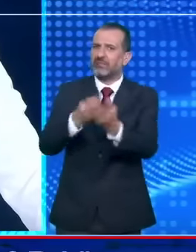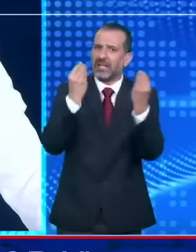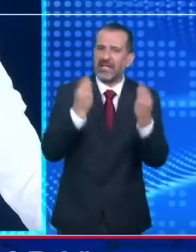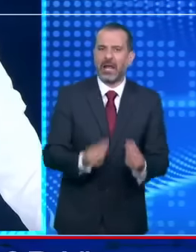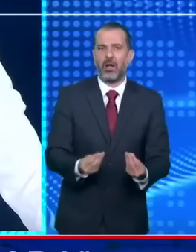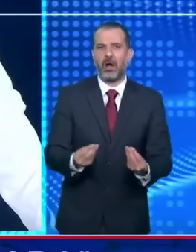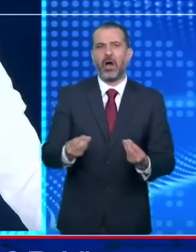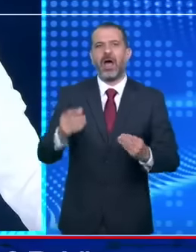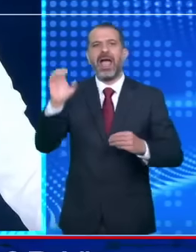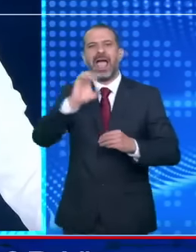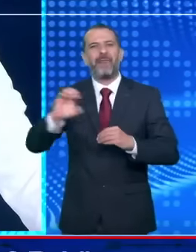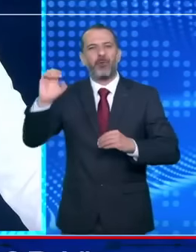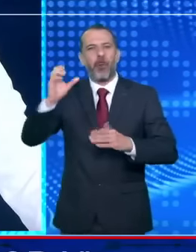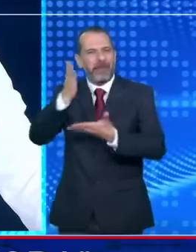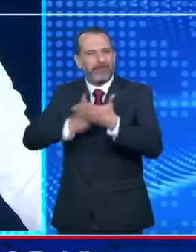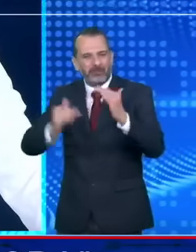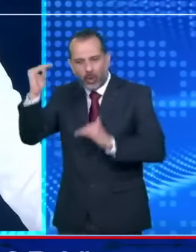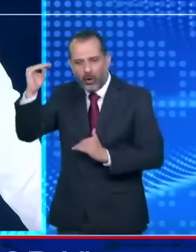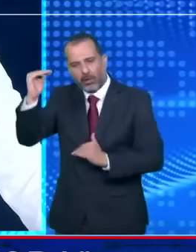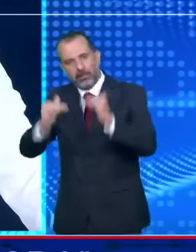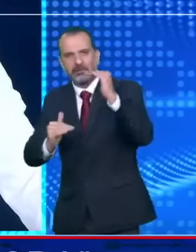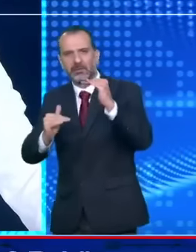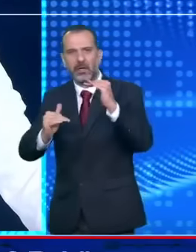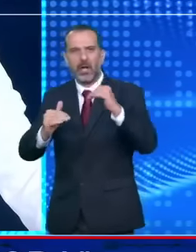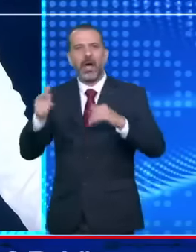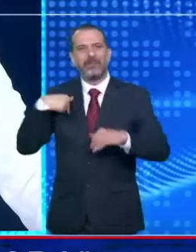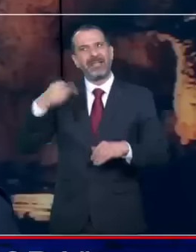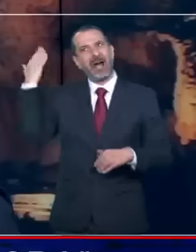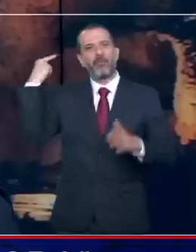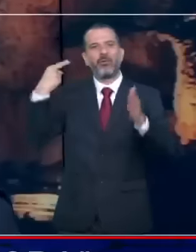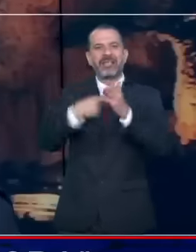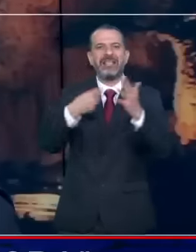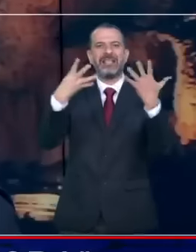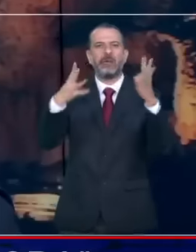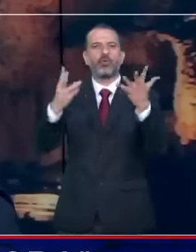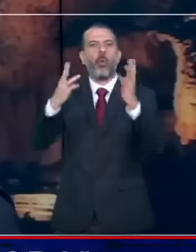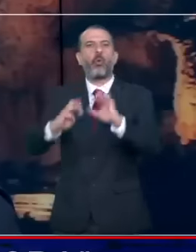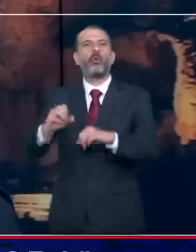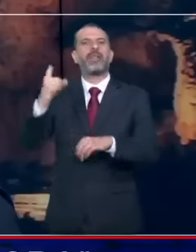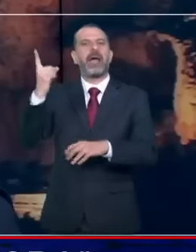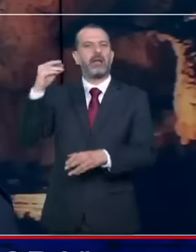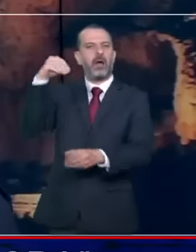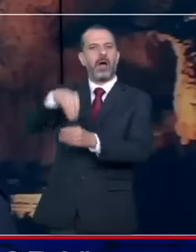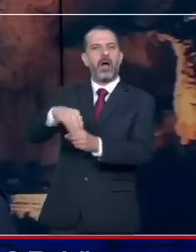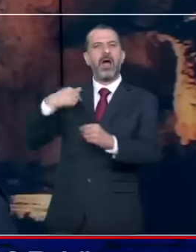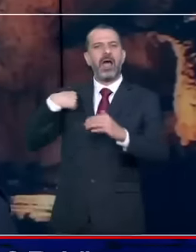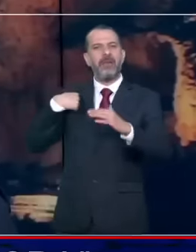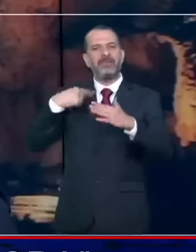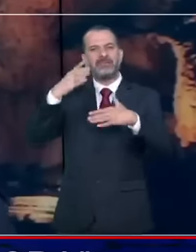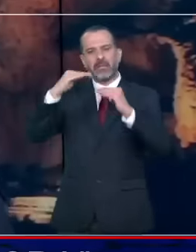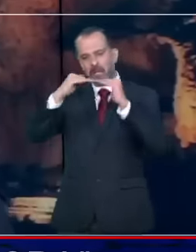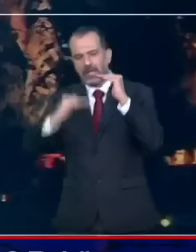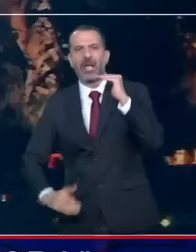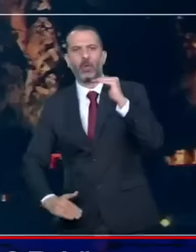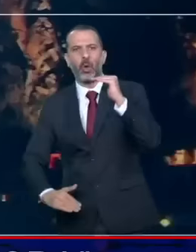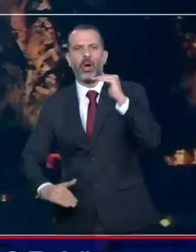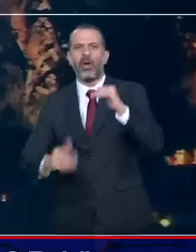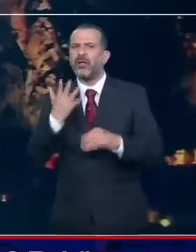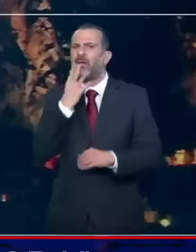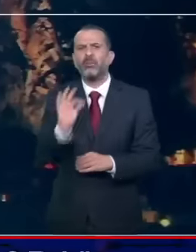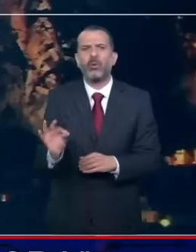είναι στο πάνω μισό της Ευρώπης. Από το 81 είμαστε στην ΕΟΚ, την Ευρωπαϊκή Ένωση. Γιατί είμαστε μόνοι μας στο κάτω μισό και στον πάτο? Ξέρετε